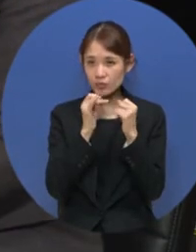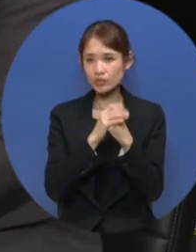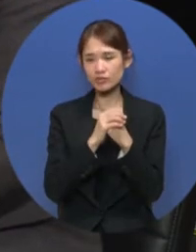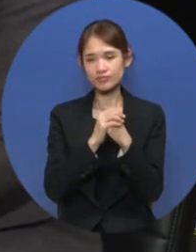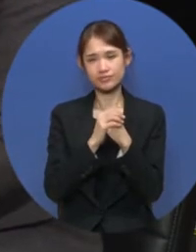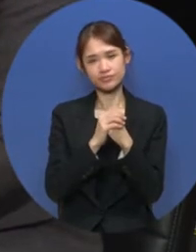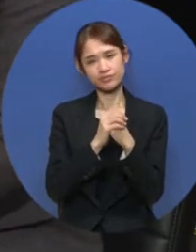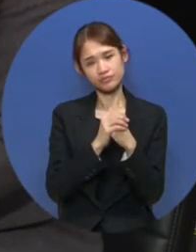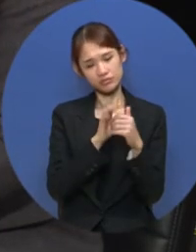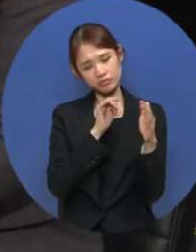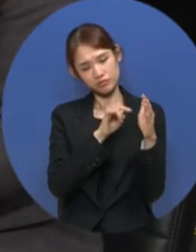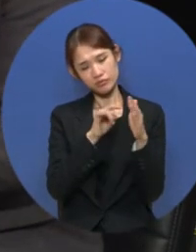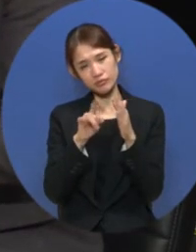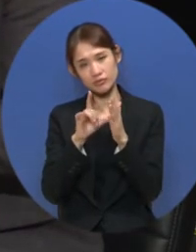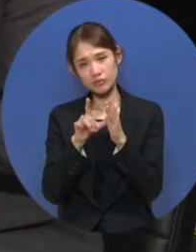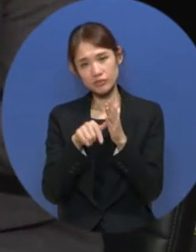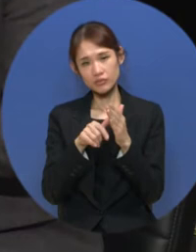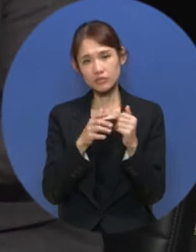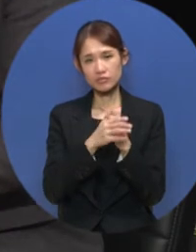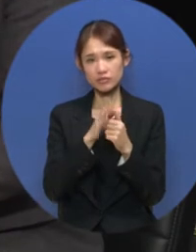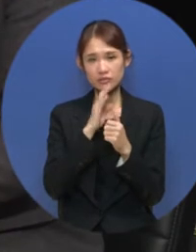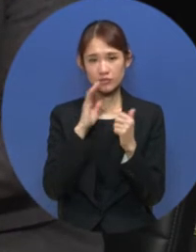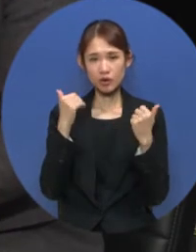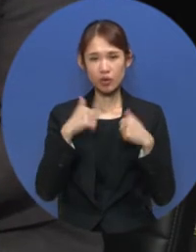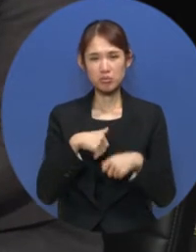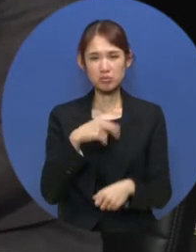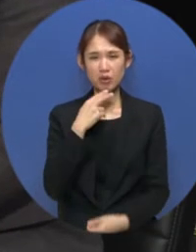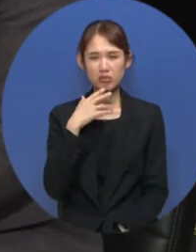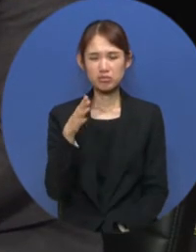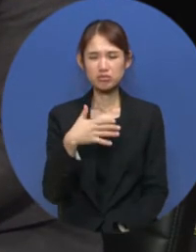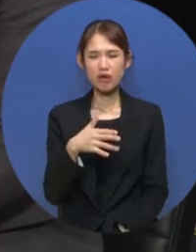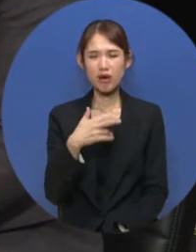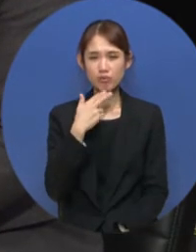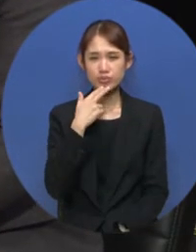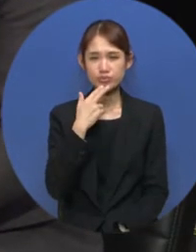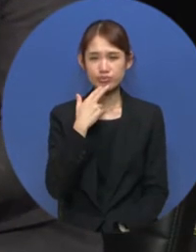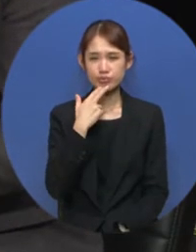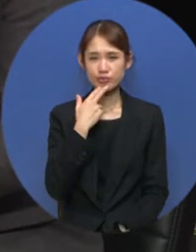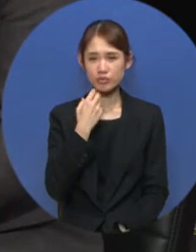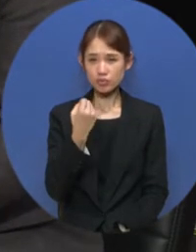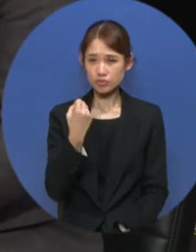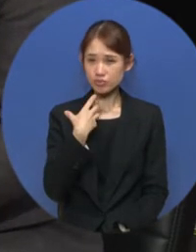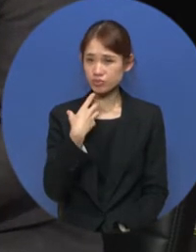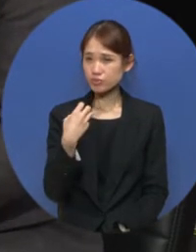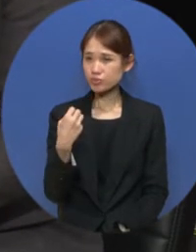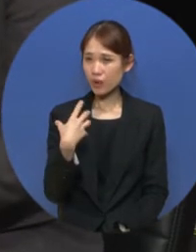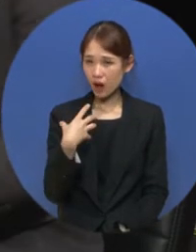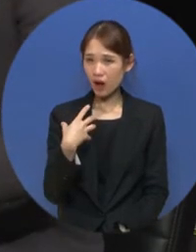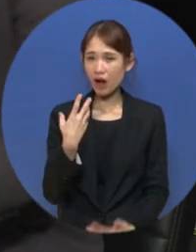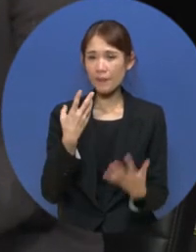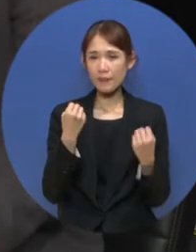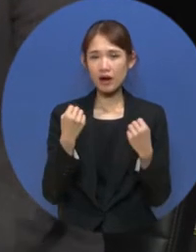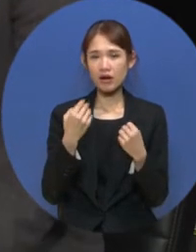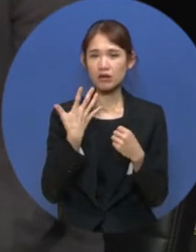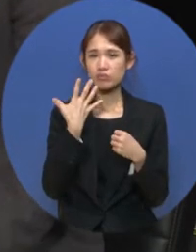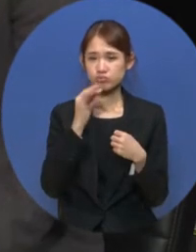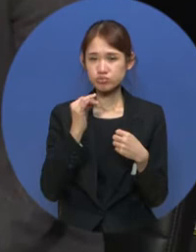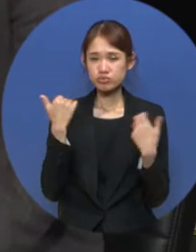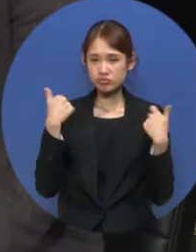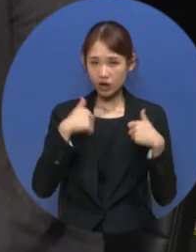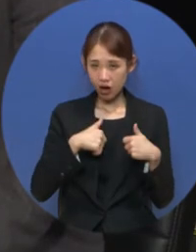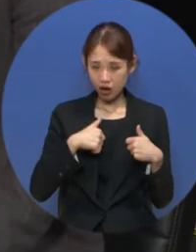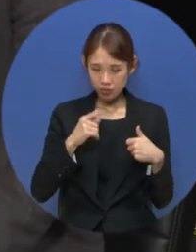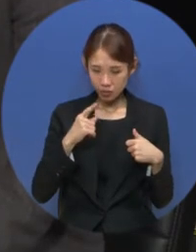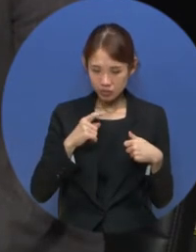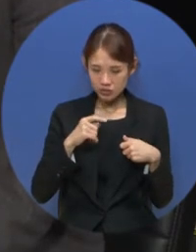데를 갈 때 정말 입을 옷이 없었다라는 부분들, 그런 부분들이 제일 좀, 물론 편하게 입자면 그냥